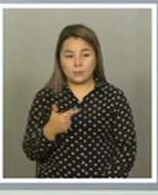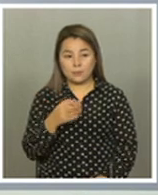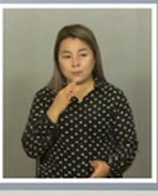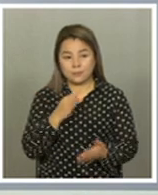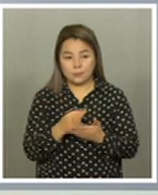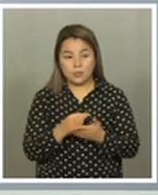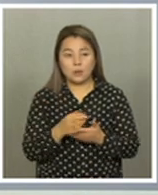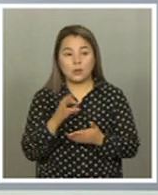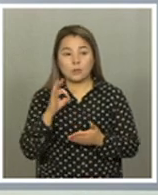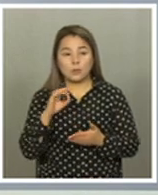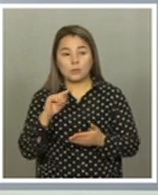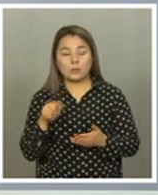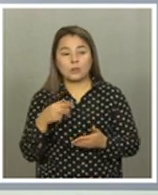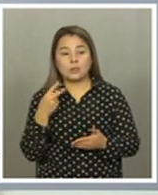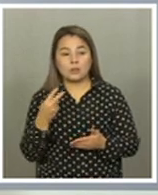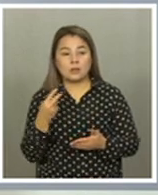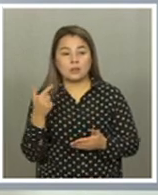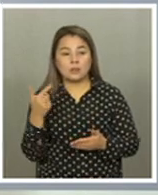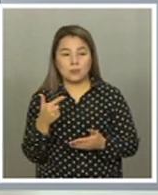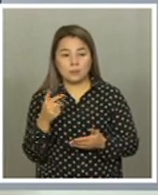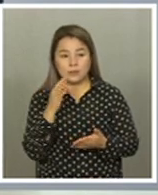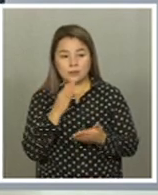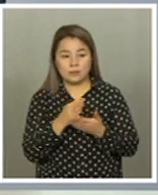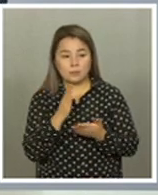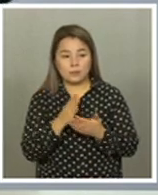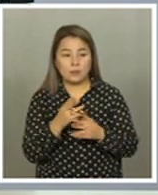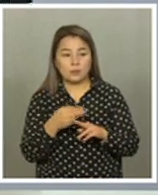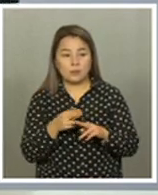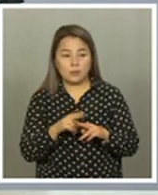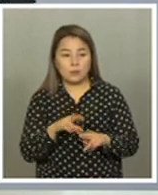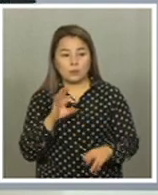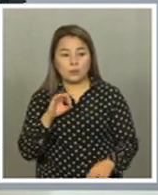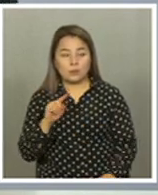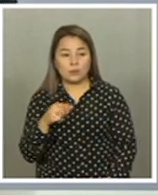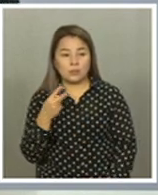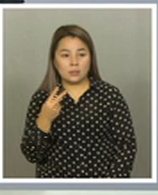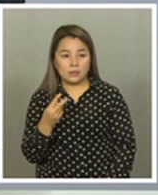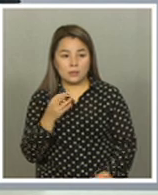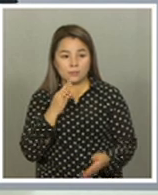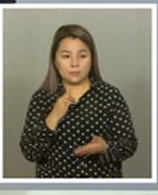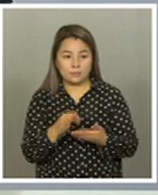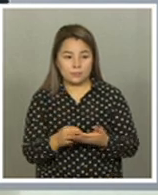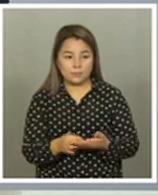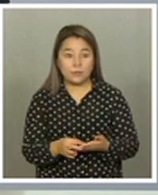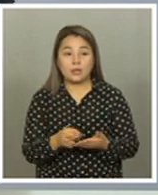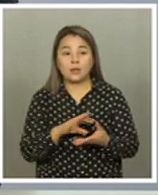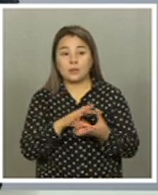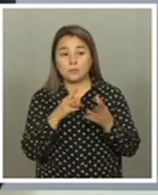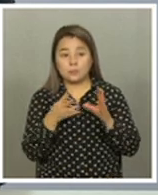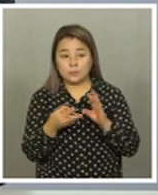Қосамыз 0,2 грамм. Бұл 0,2 грамм. Тең болады.